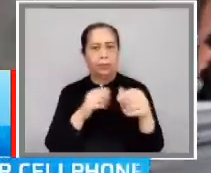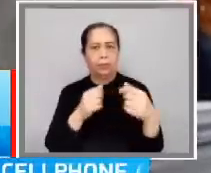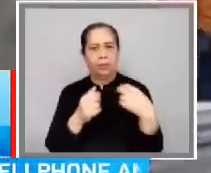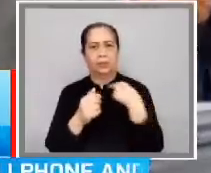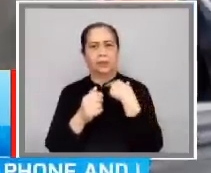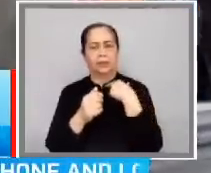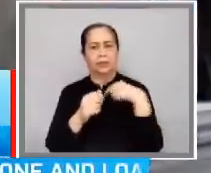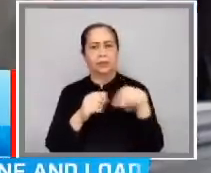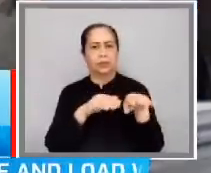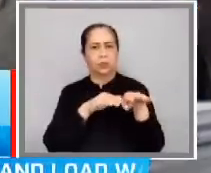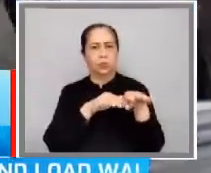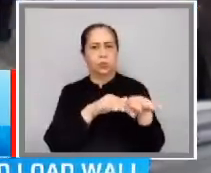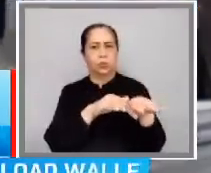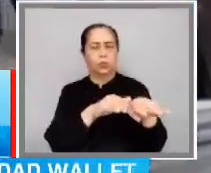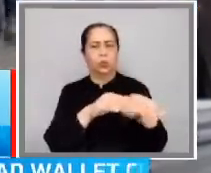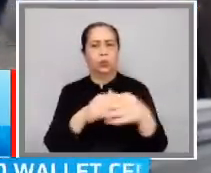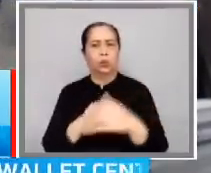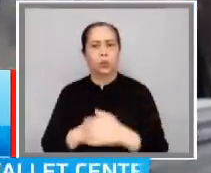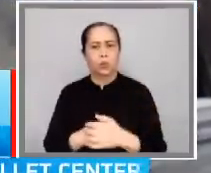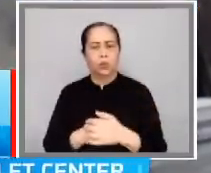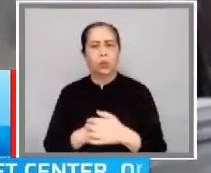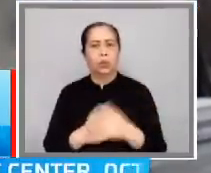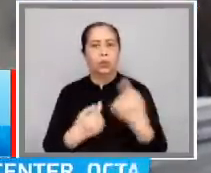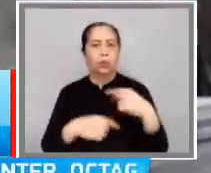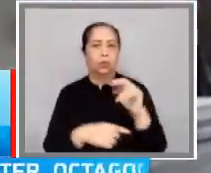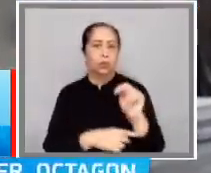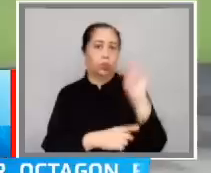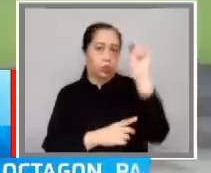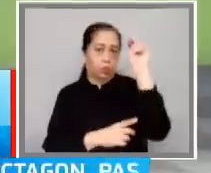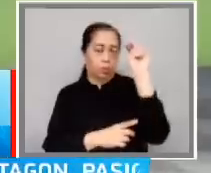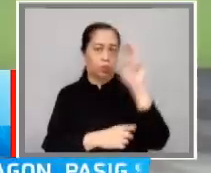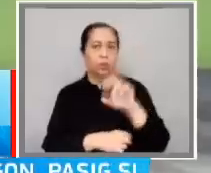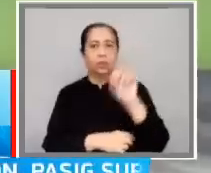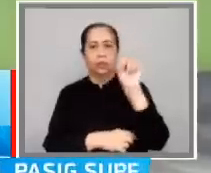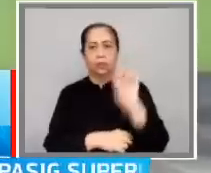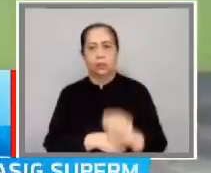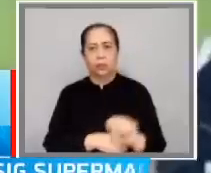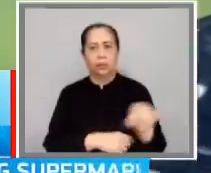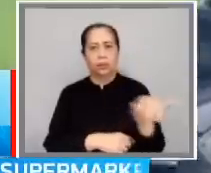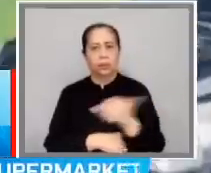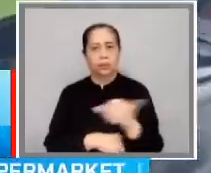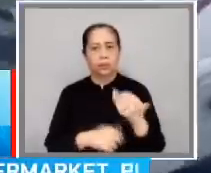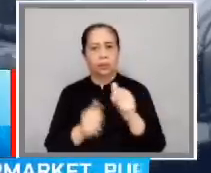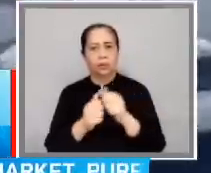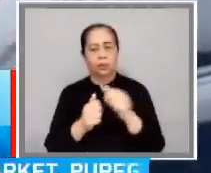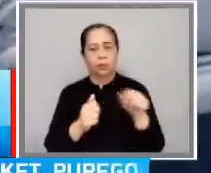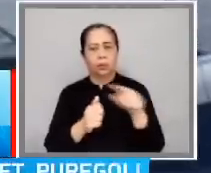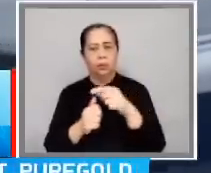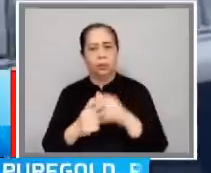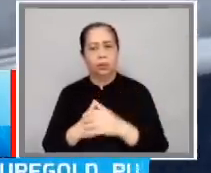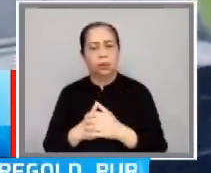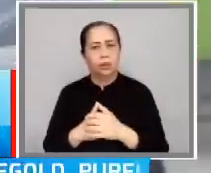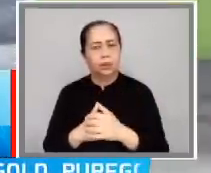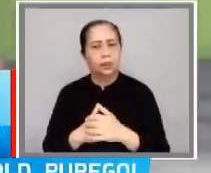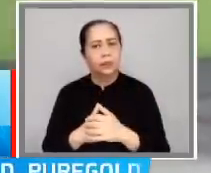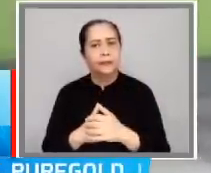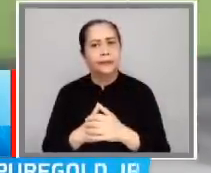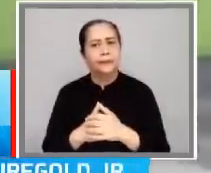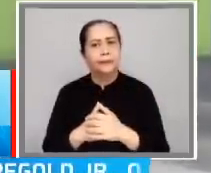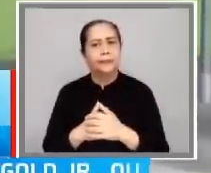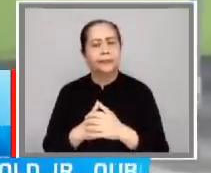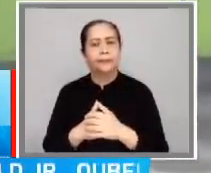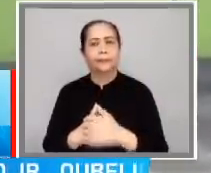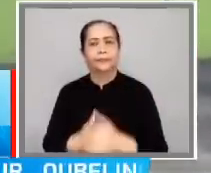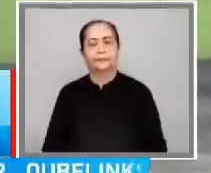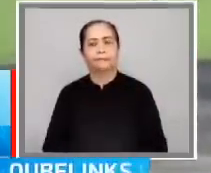sa mga toll booth. Both sides po yan, northbound at southbound. Dahil na rin po sa mga truck na tumatalan sa bahagi ng